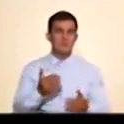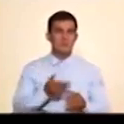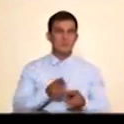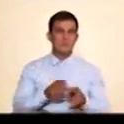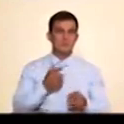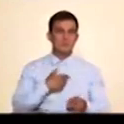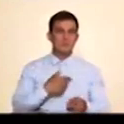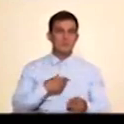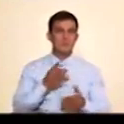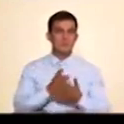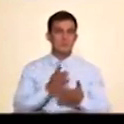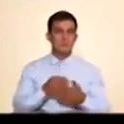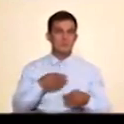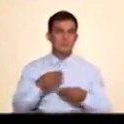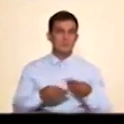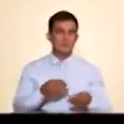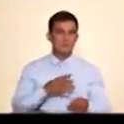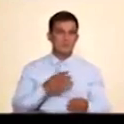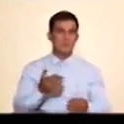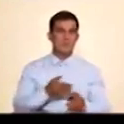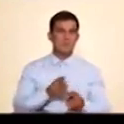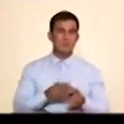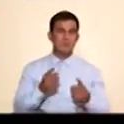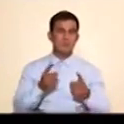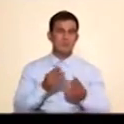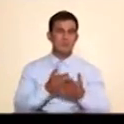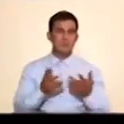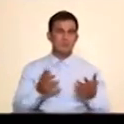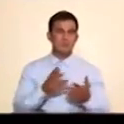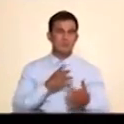davlatlarini imperiya shaklida yirik hududlarga ega bo'lishga